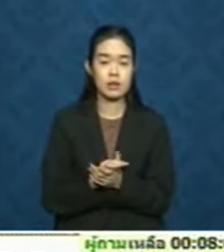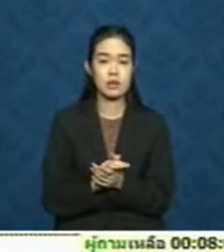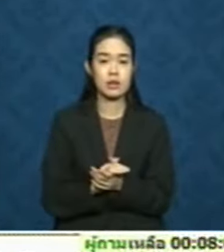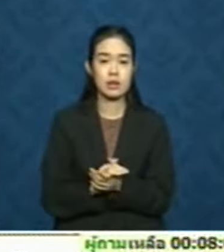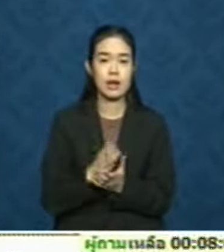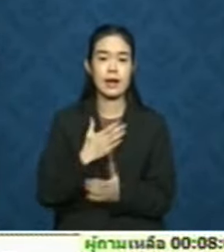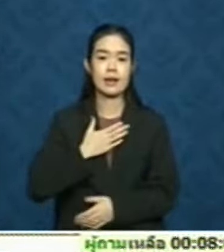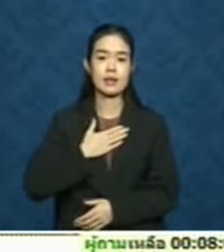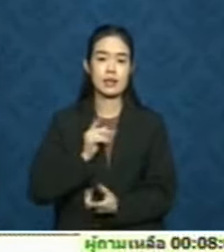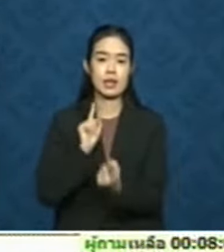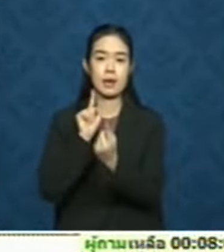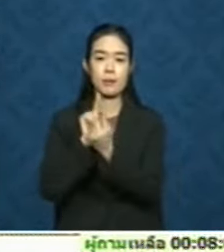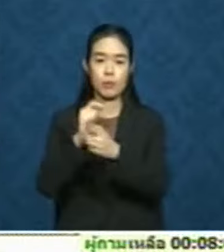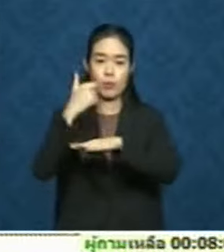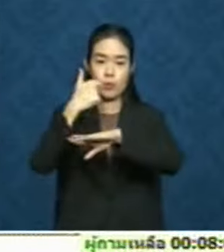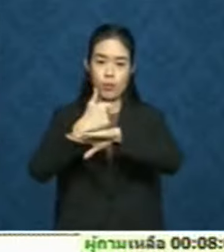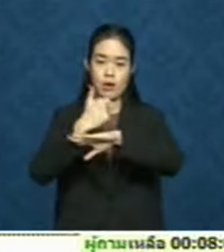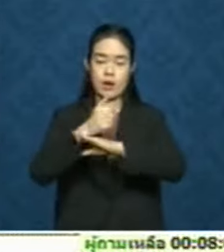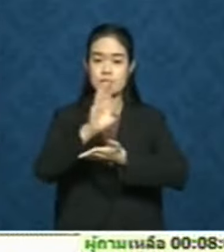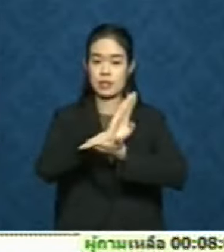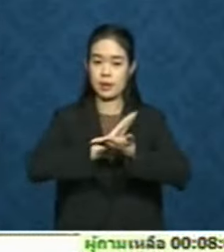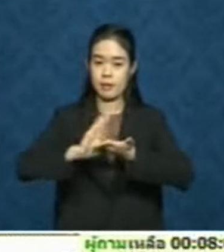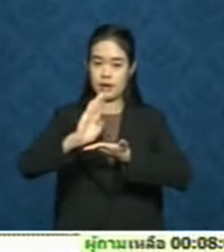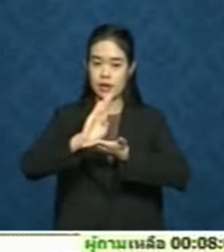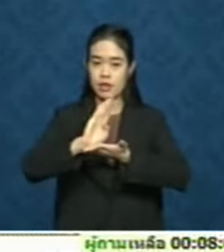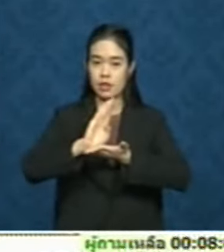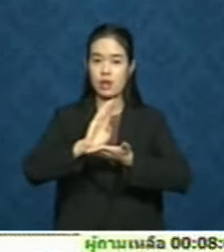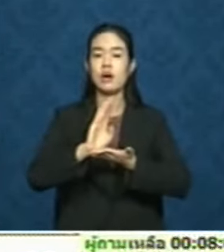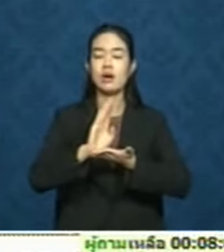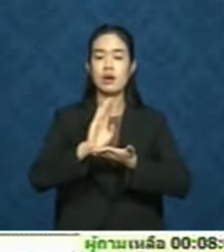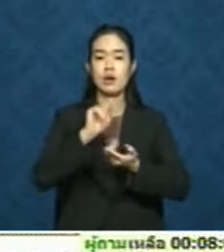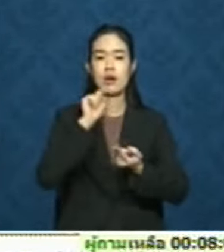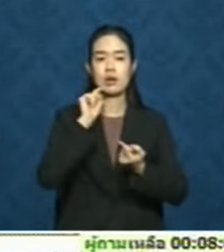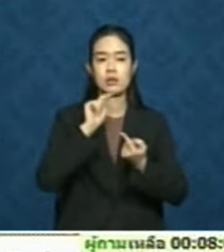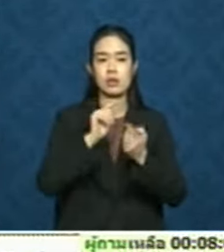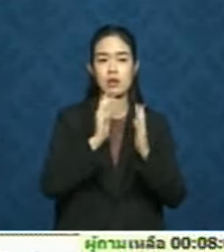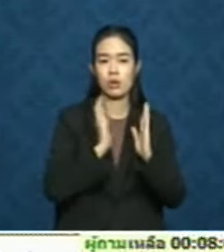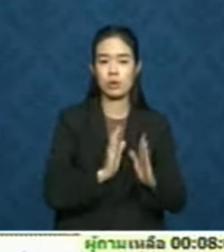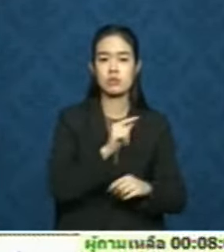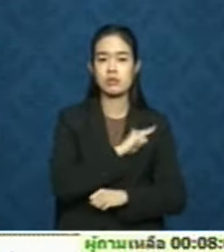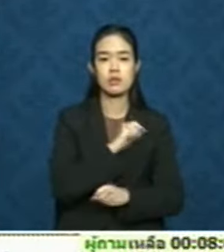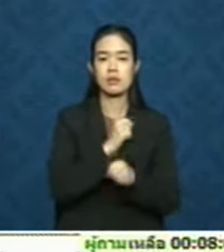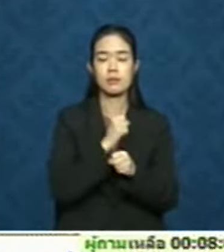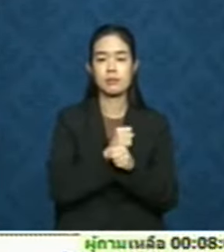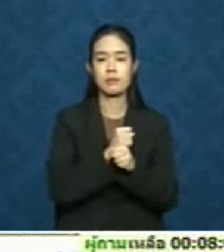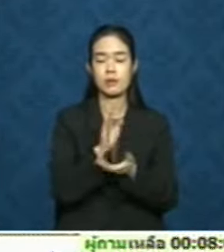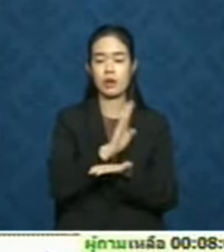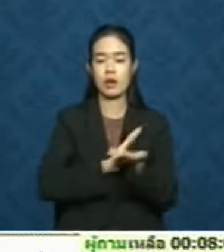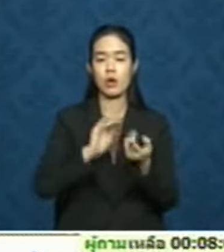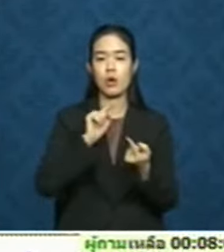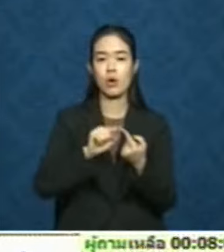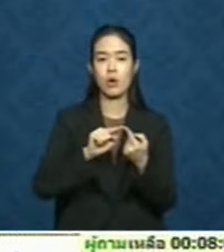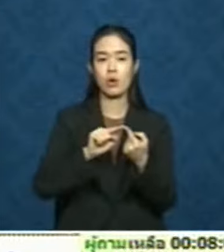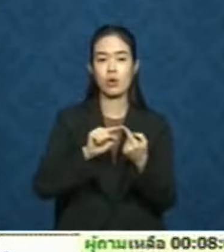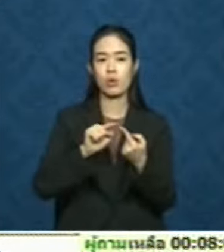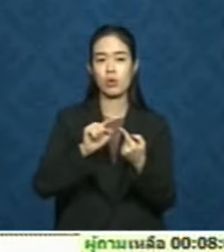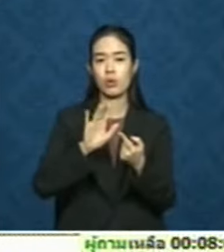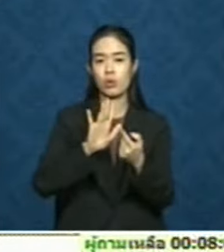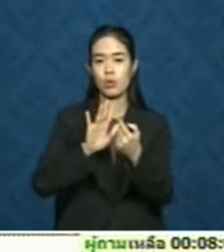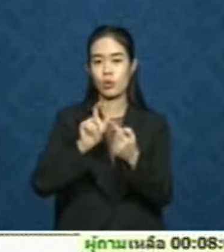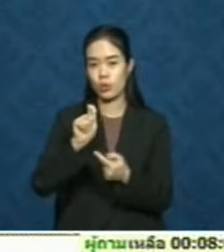อธิการบดีและคณบดีรวมทั้งบริหารของมหาวิทยาลัยอุเทรนถวายนะครับได้คุ